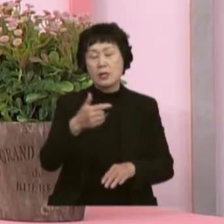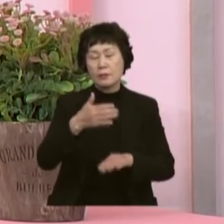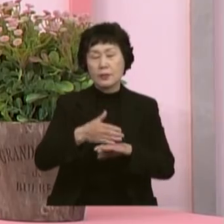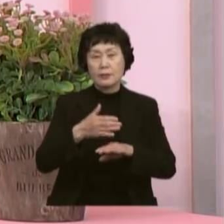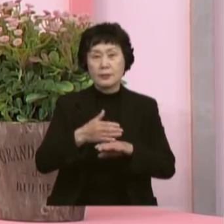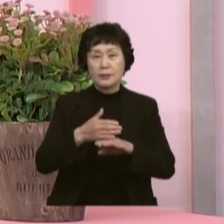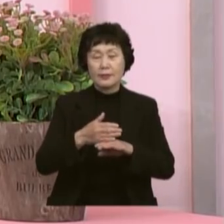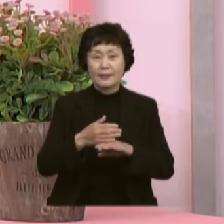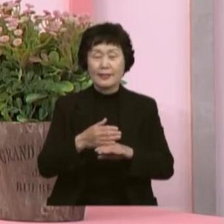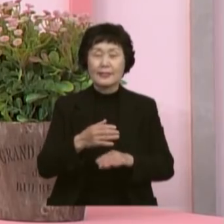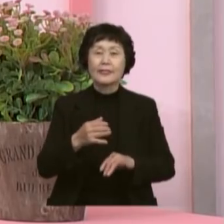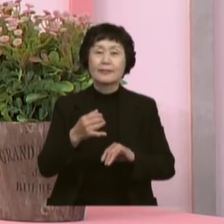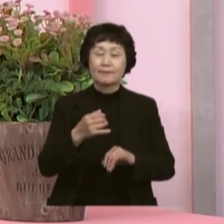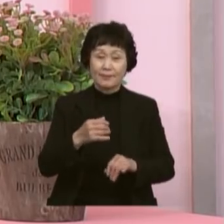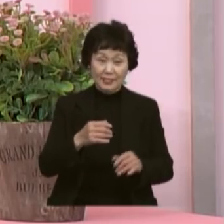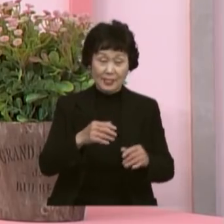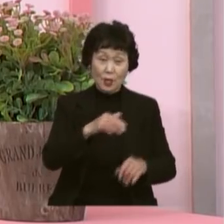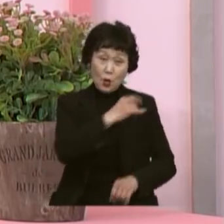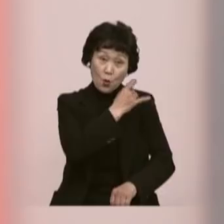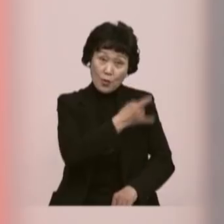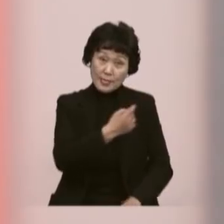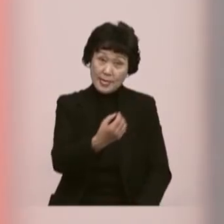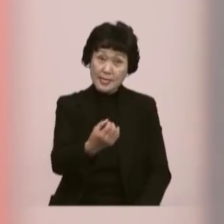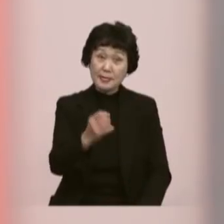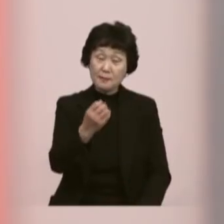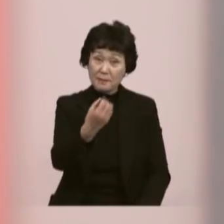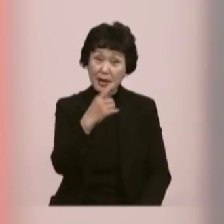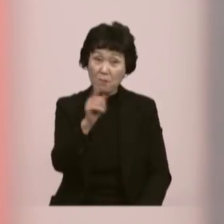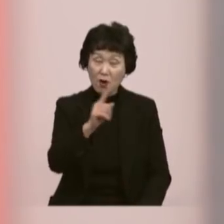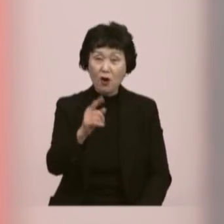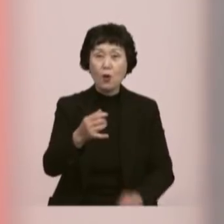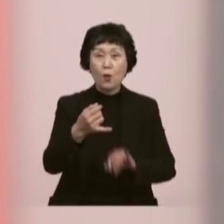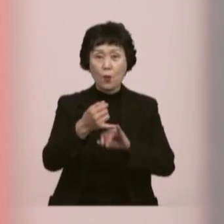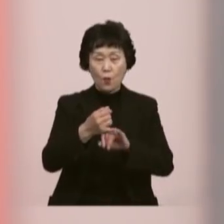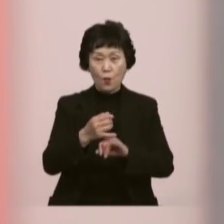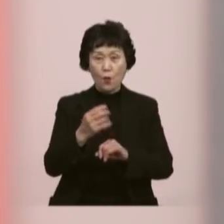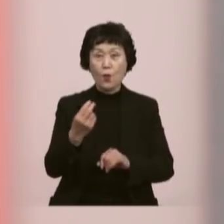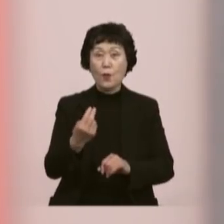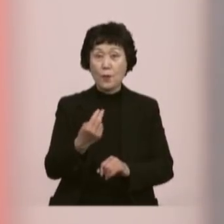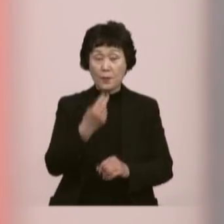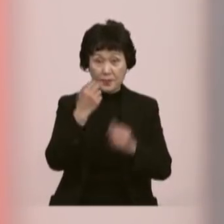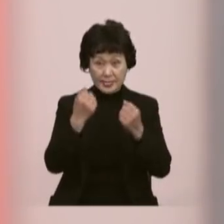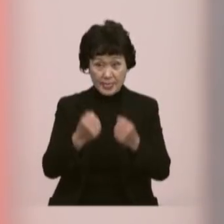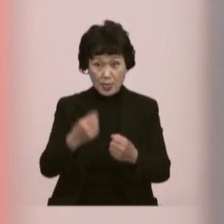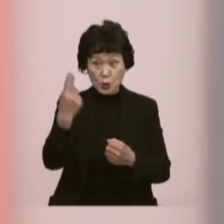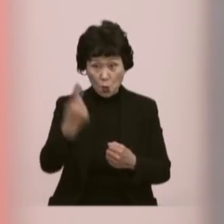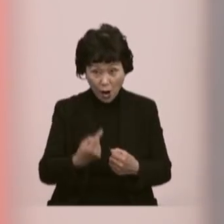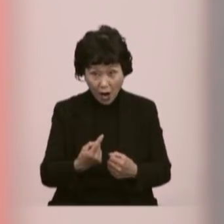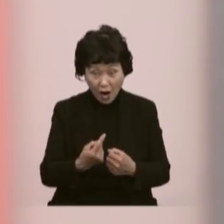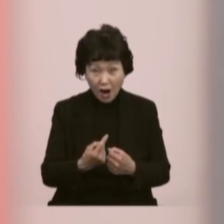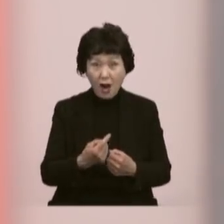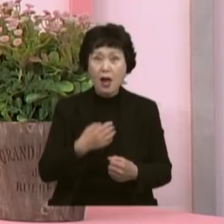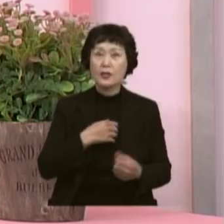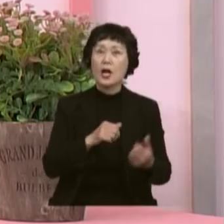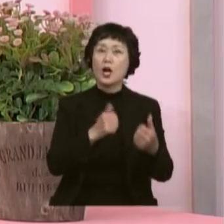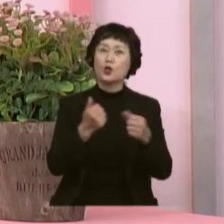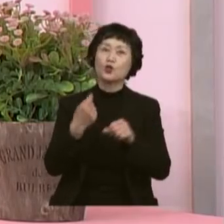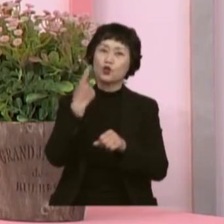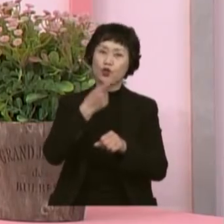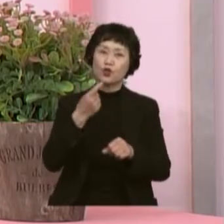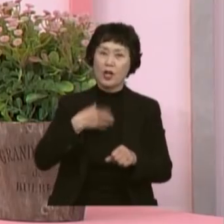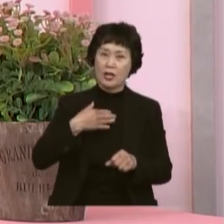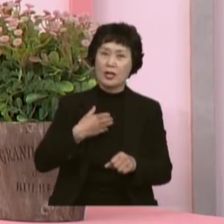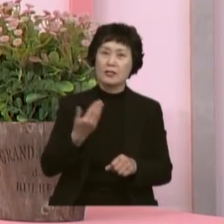꼭 살아서 와야 돼요. 난 죽는 줄 알았는데 날 보고 살아서 오라는 분들이 있구나.